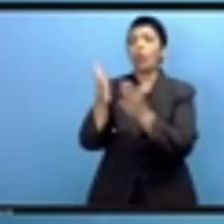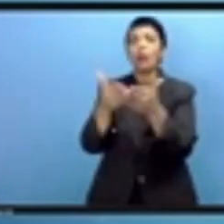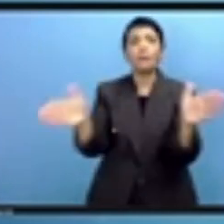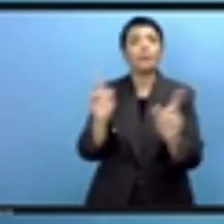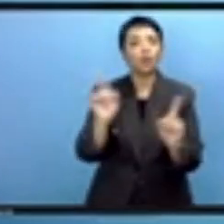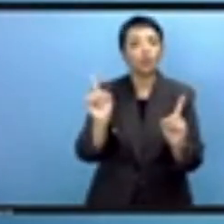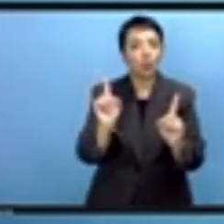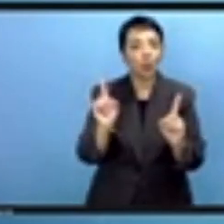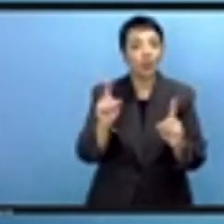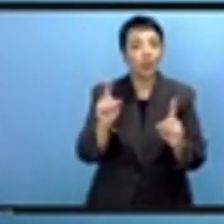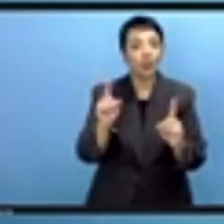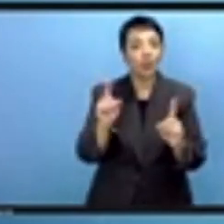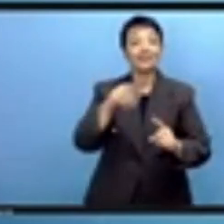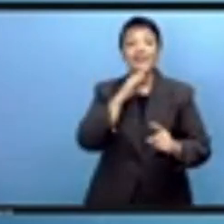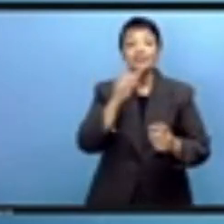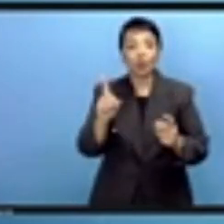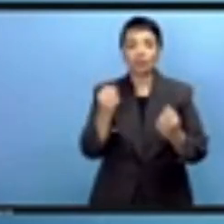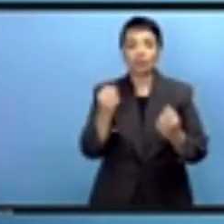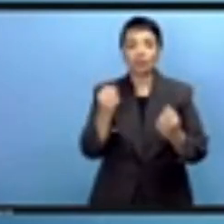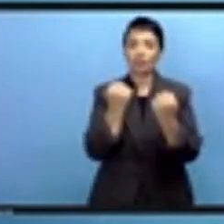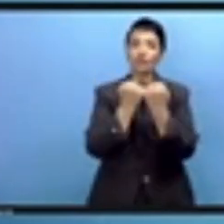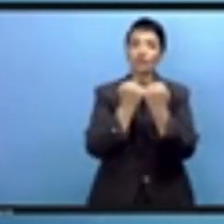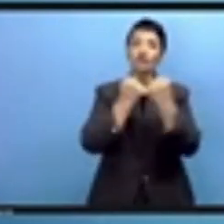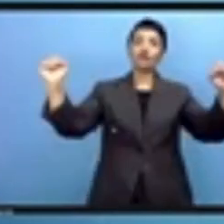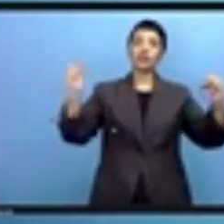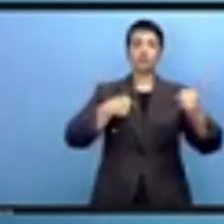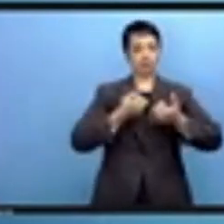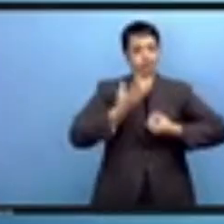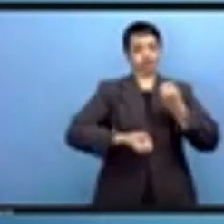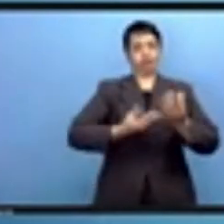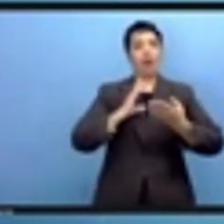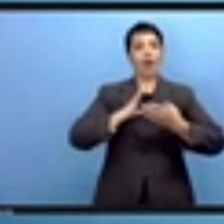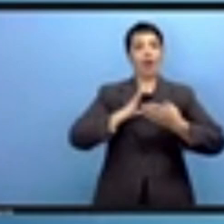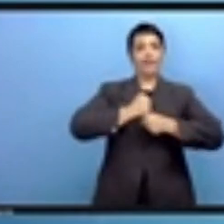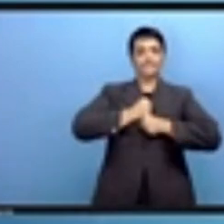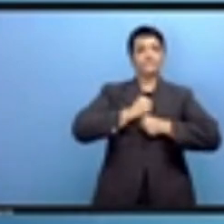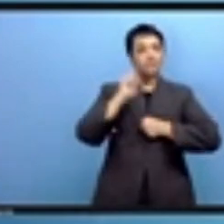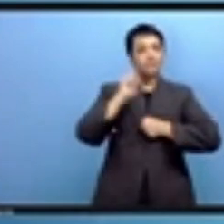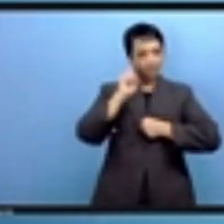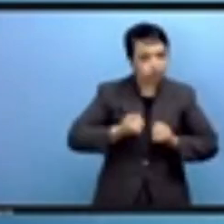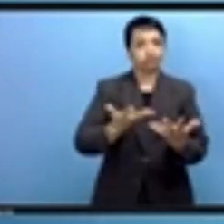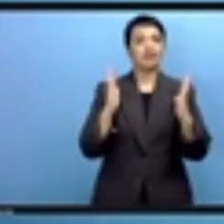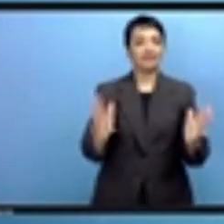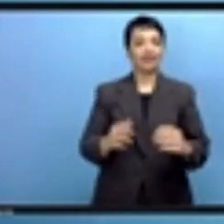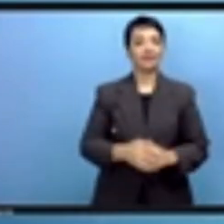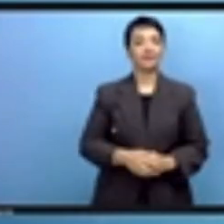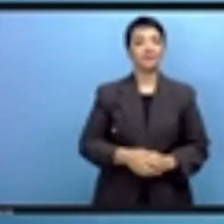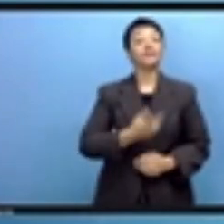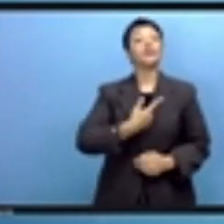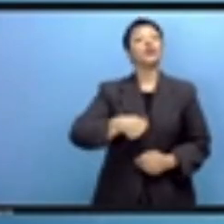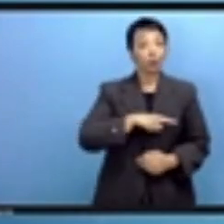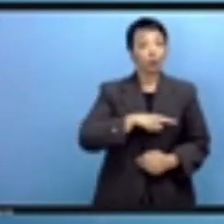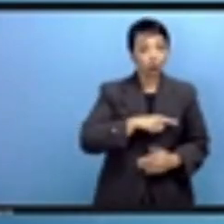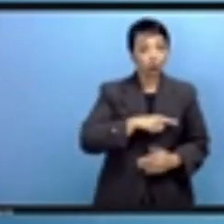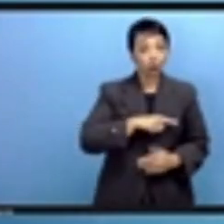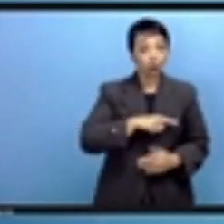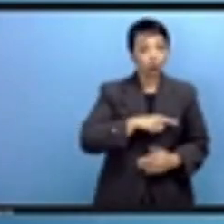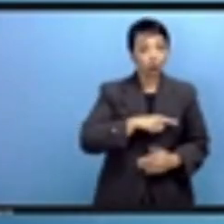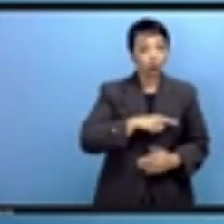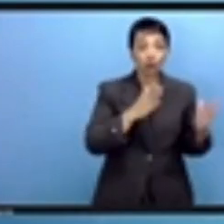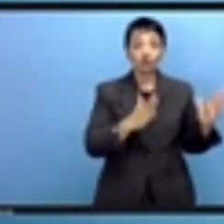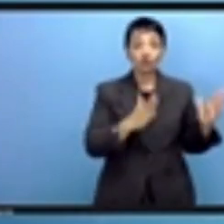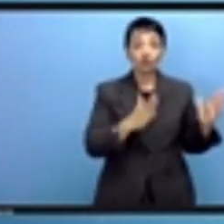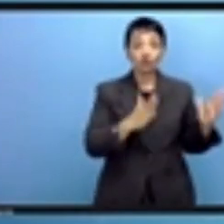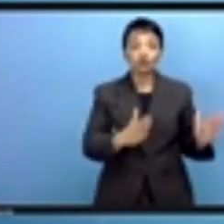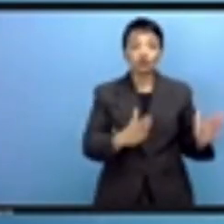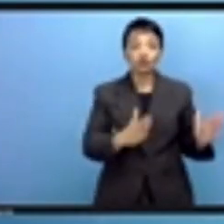于社会的，而并不是为社会这个造成威胁的。那么另外一方面，我们需要去保护这个自由的言